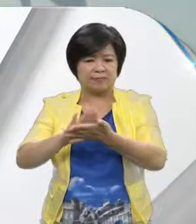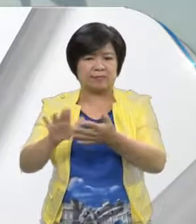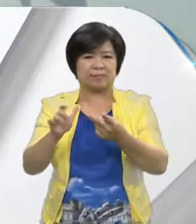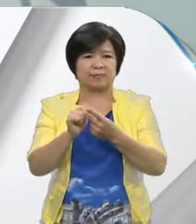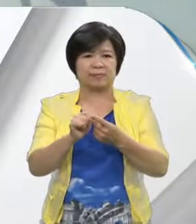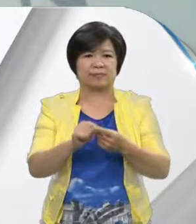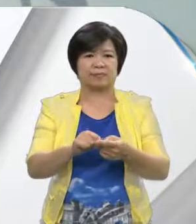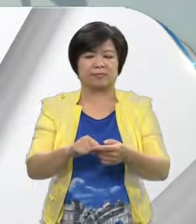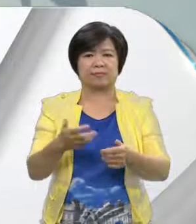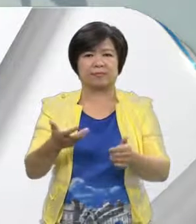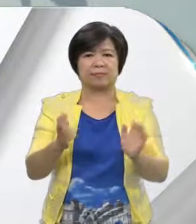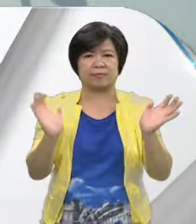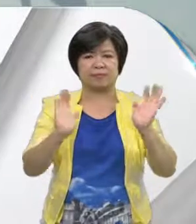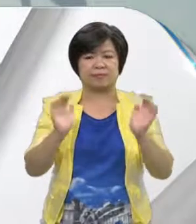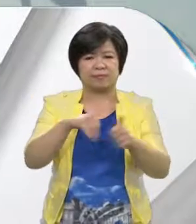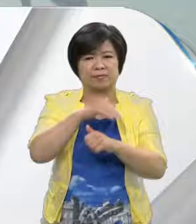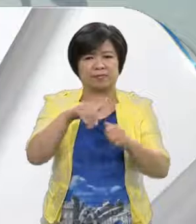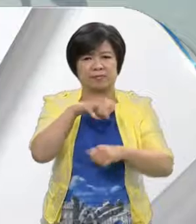益。